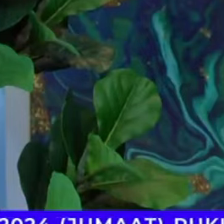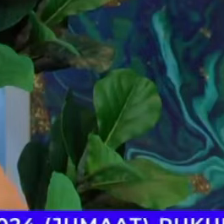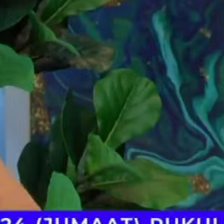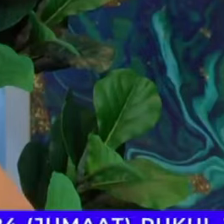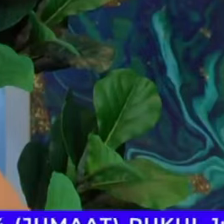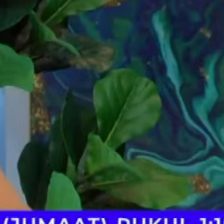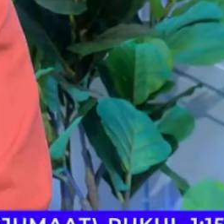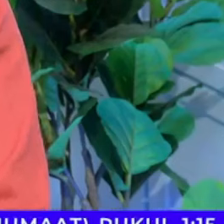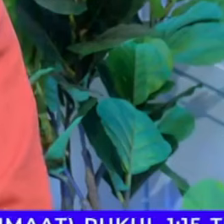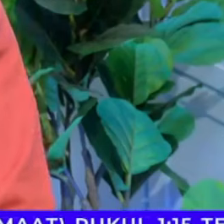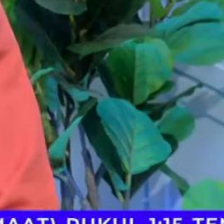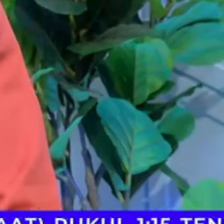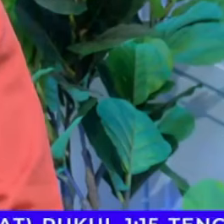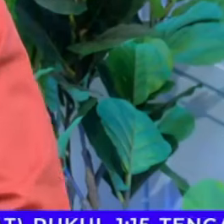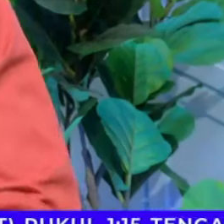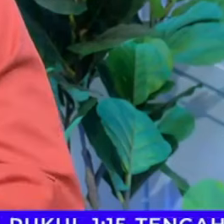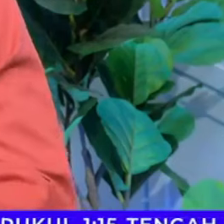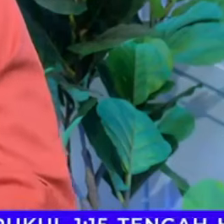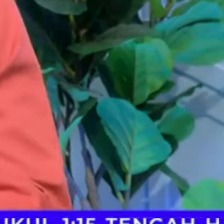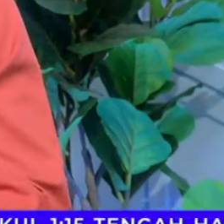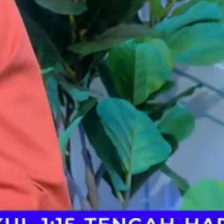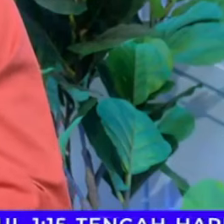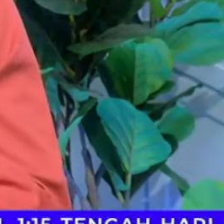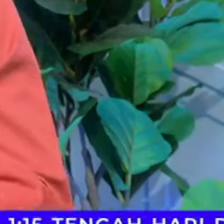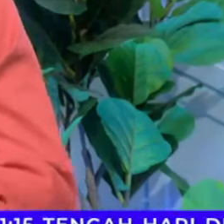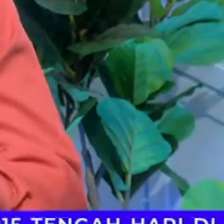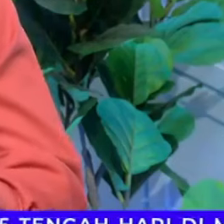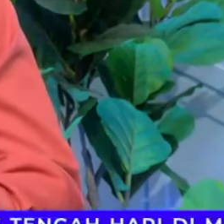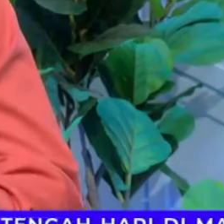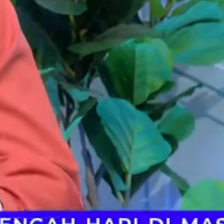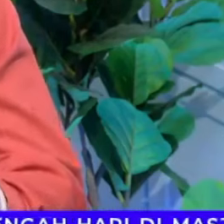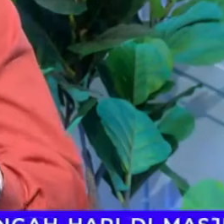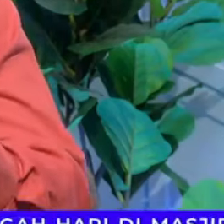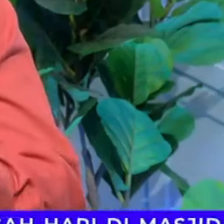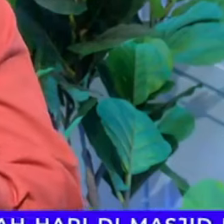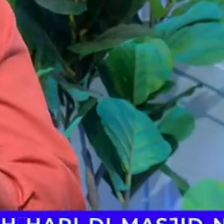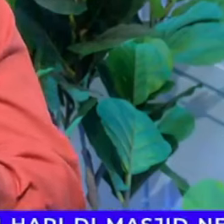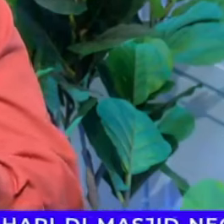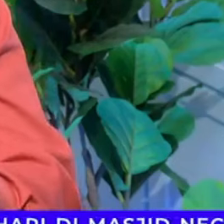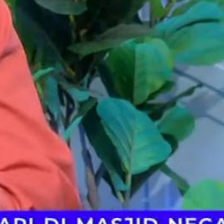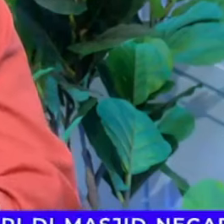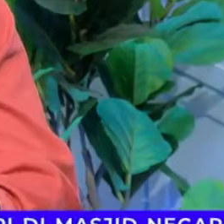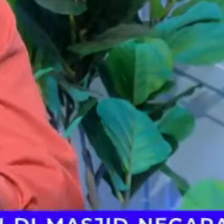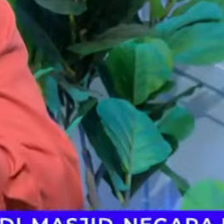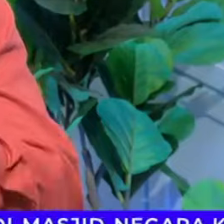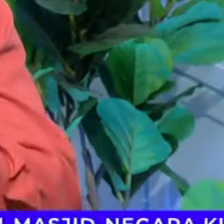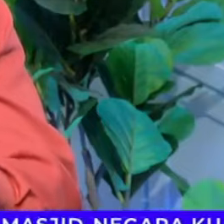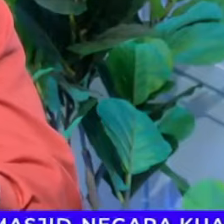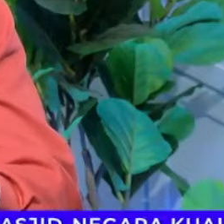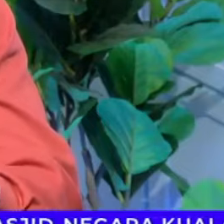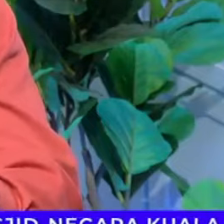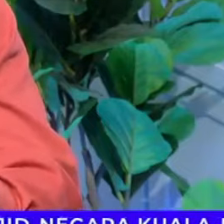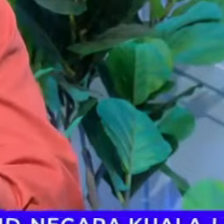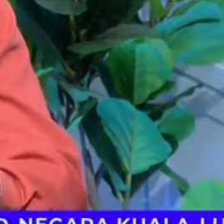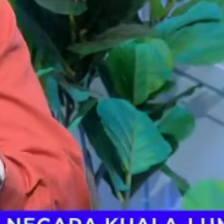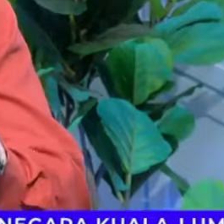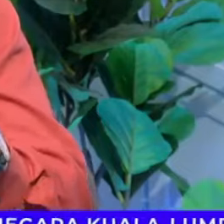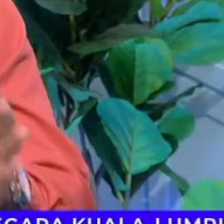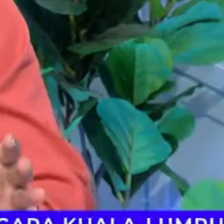Ustaz? Begini, dia mereka ni ada pengikut yang tersendiri. Sama ada dia qori ataupun tokoh Quran, mereka